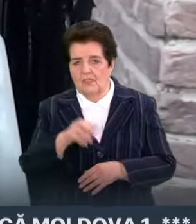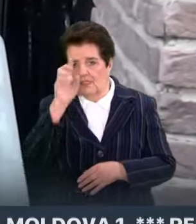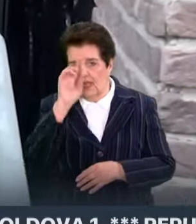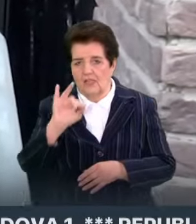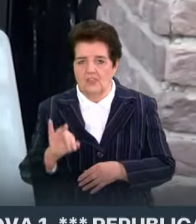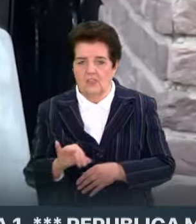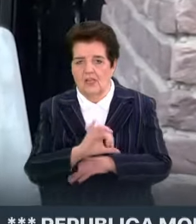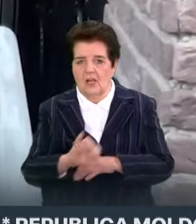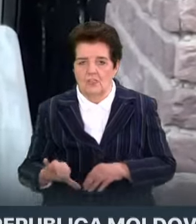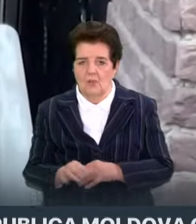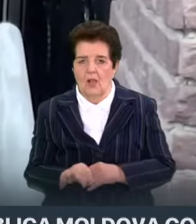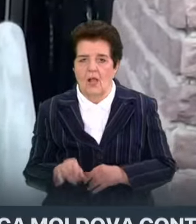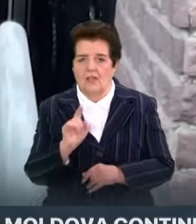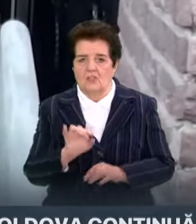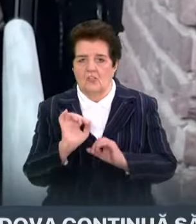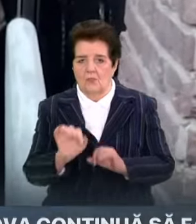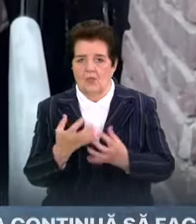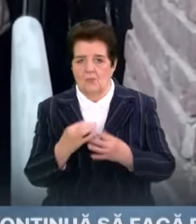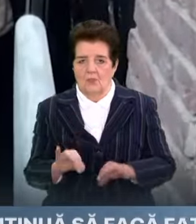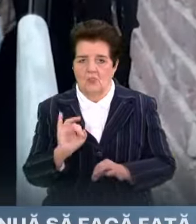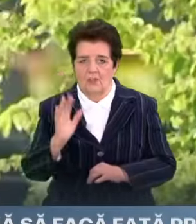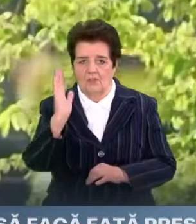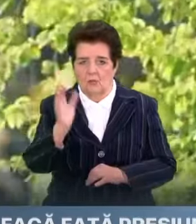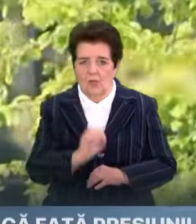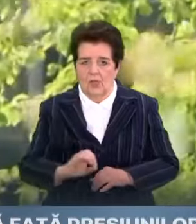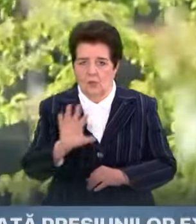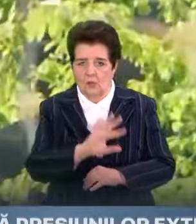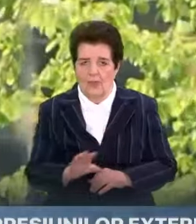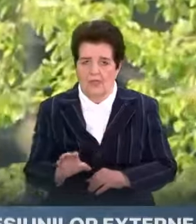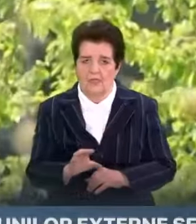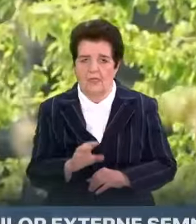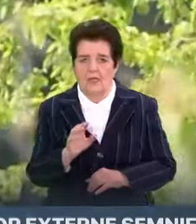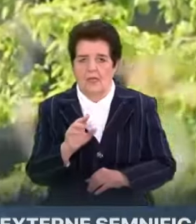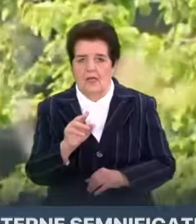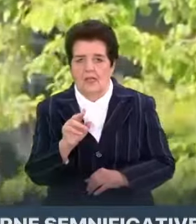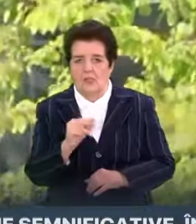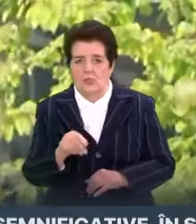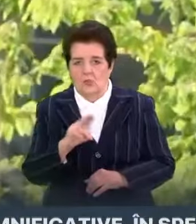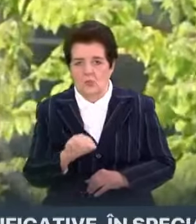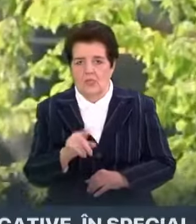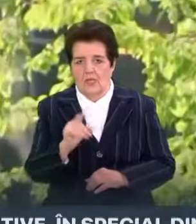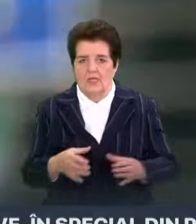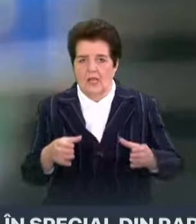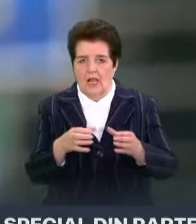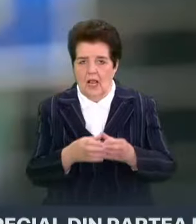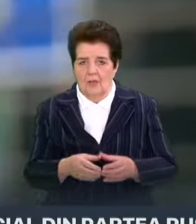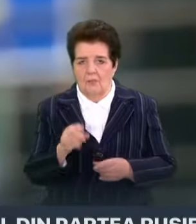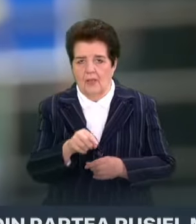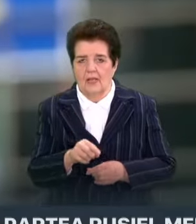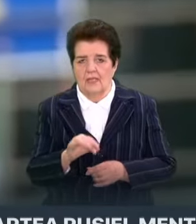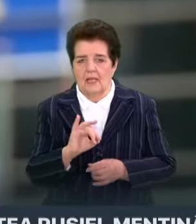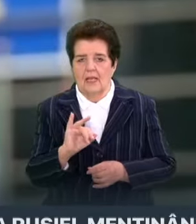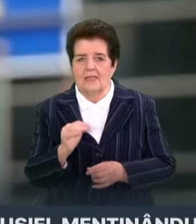și din diaspora, de a-și apăra democrația și viitorul european în cadrul unei campanii intense de